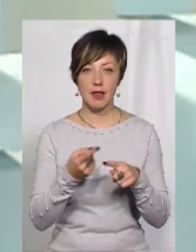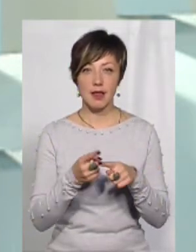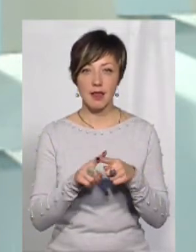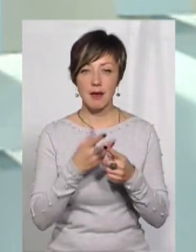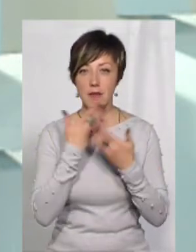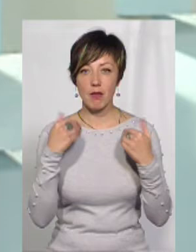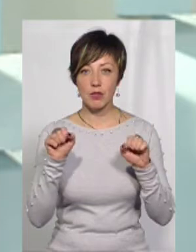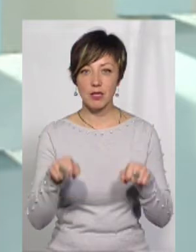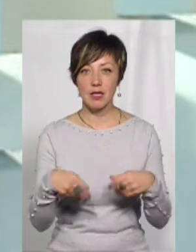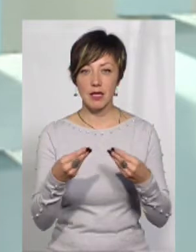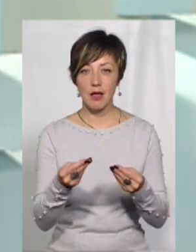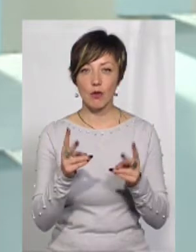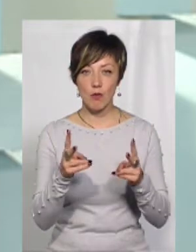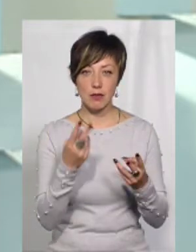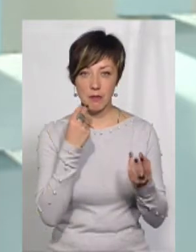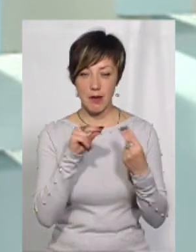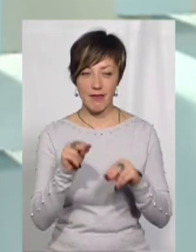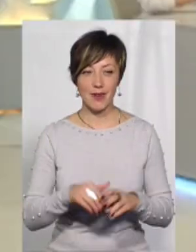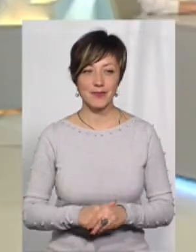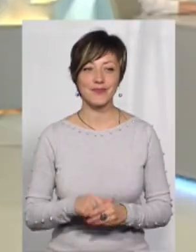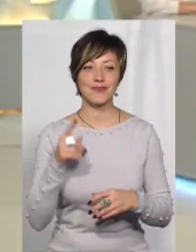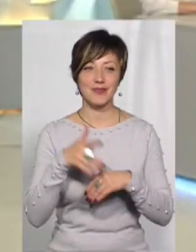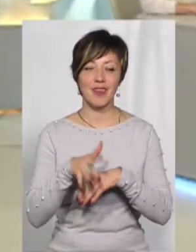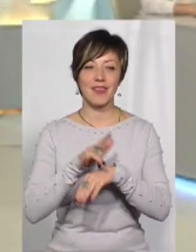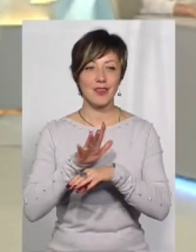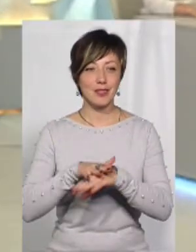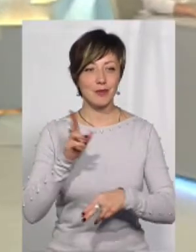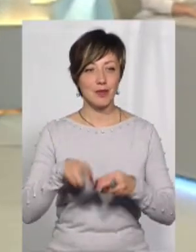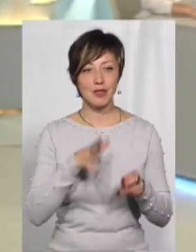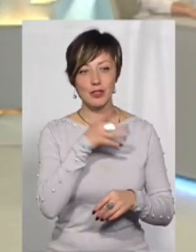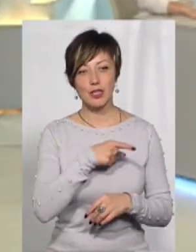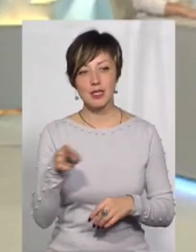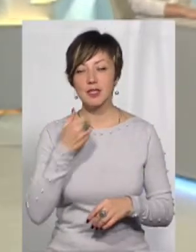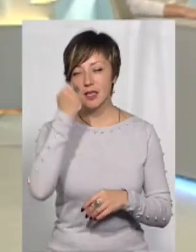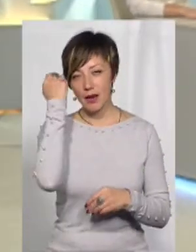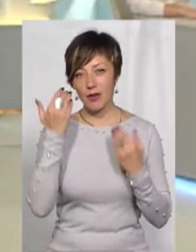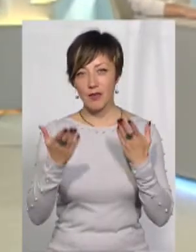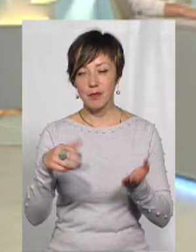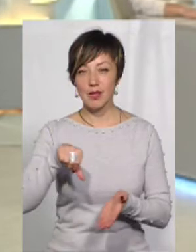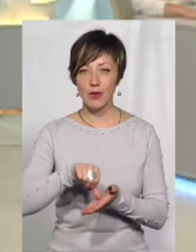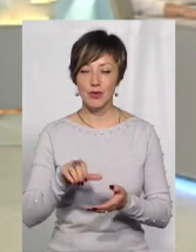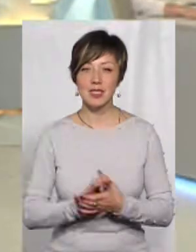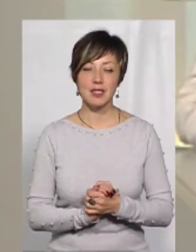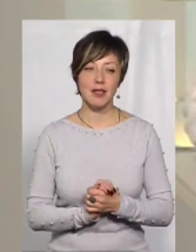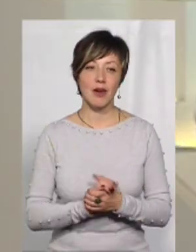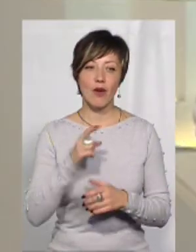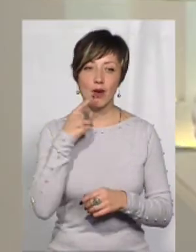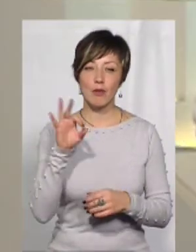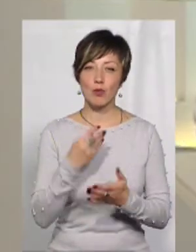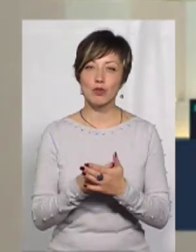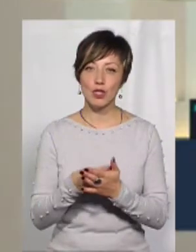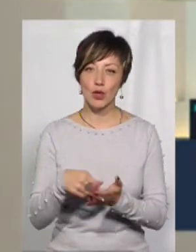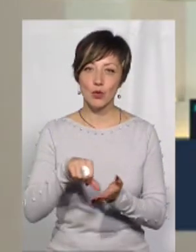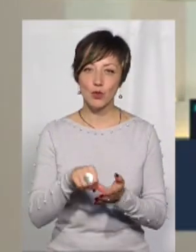надавала... Не мала можливості надати комусь переваги. Зрозуміло, вичерпали ми вже наш час. Дякую вам, шановні, за участь. Ми говорили про